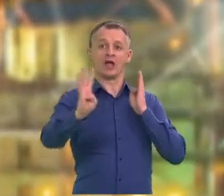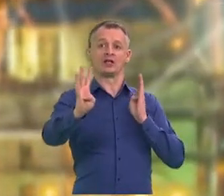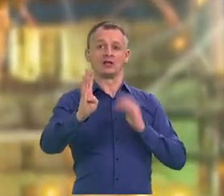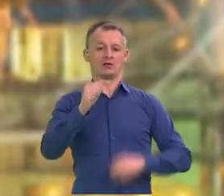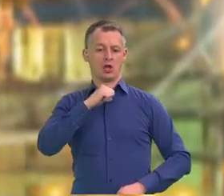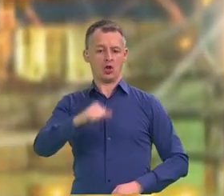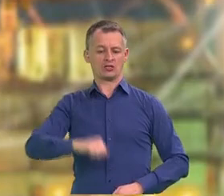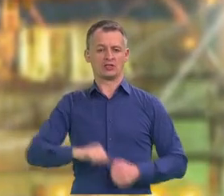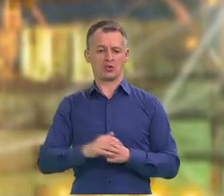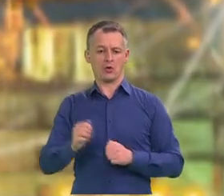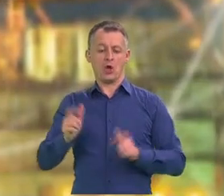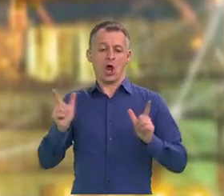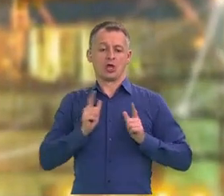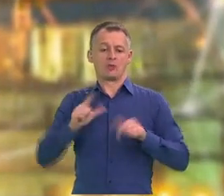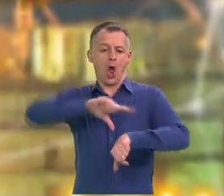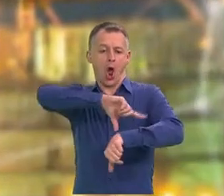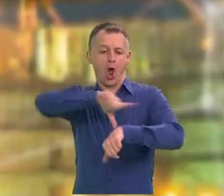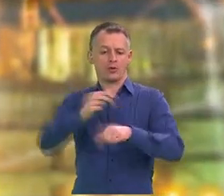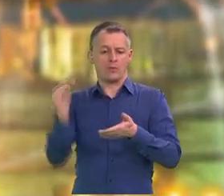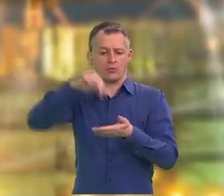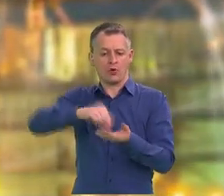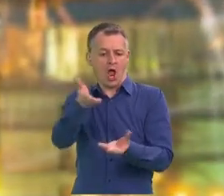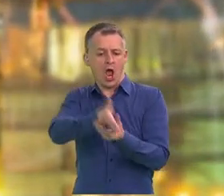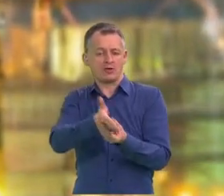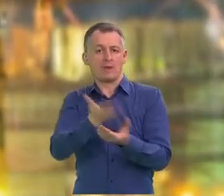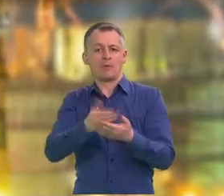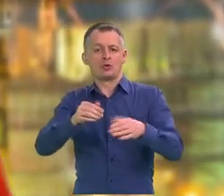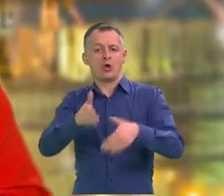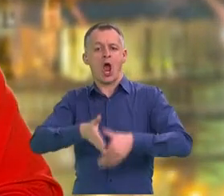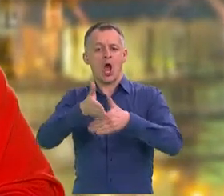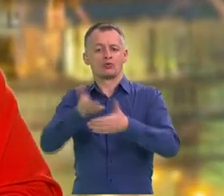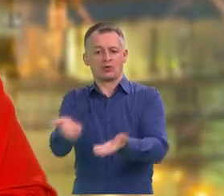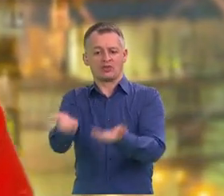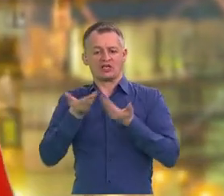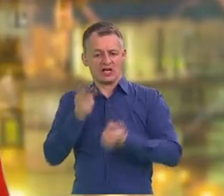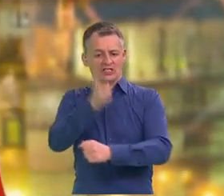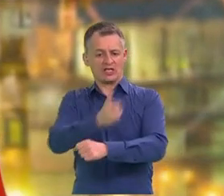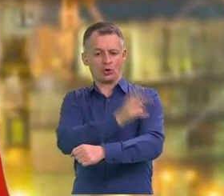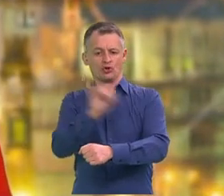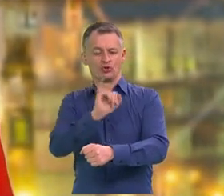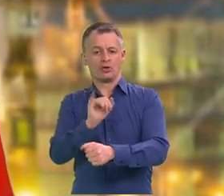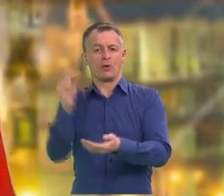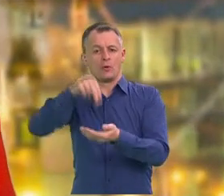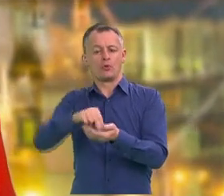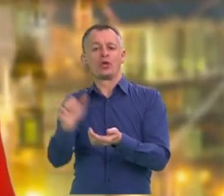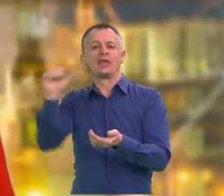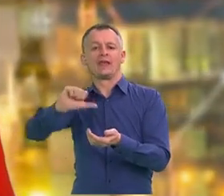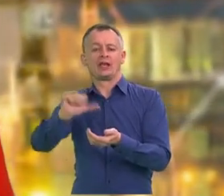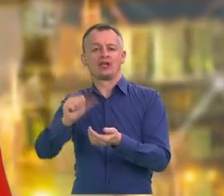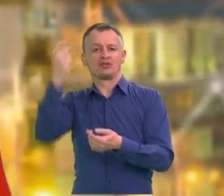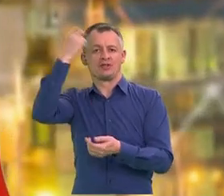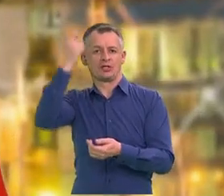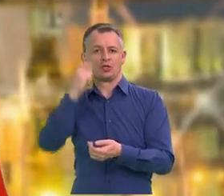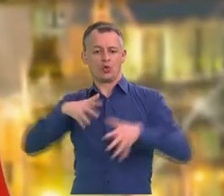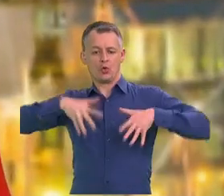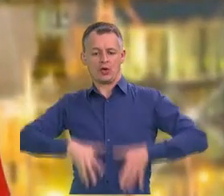Oamenii s-au așezat la rând și așteaptă ore bune ca să depună actele pentru ajutorul oferit de stat celor care închiriază locuințe cetățenilor ucraineni.